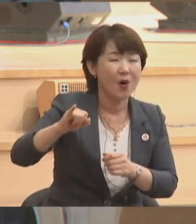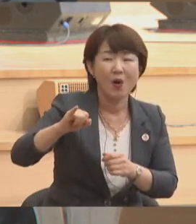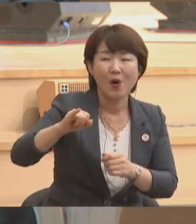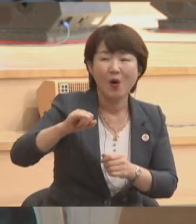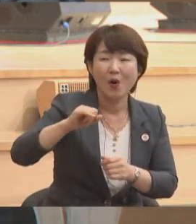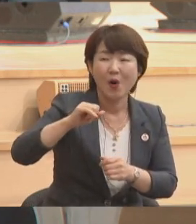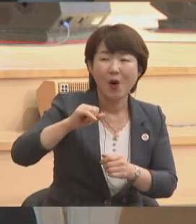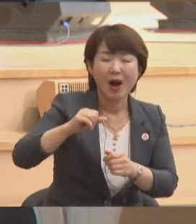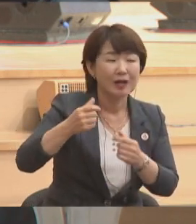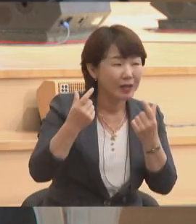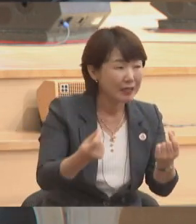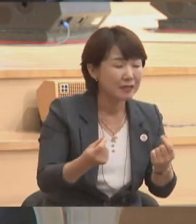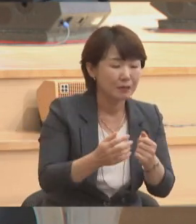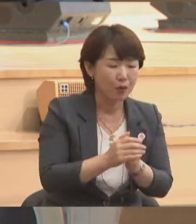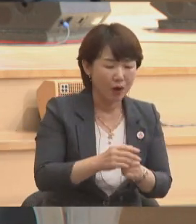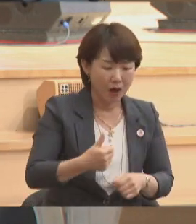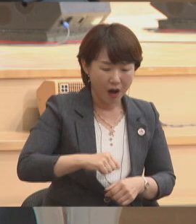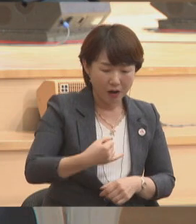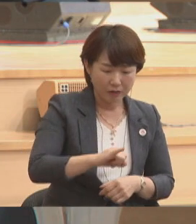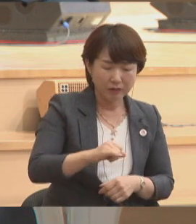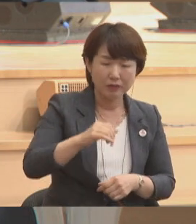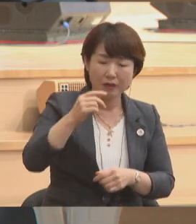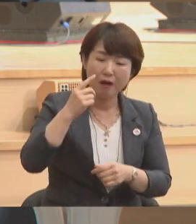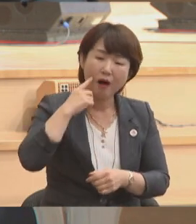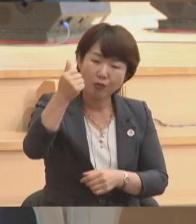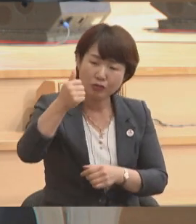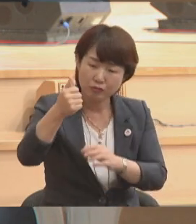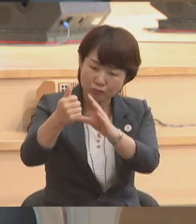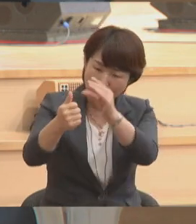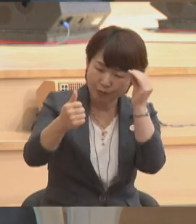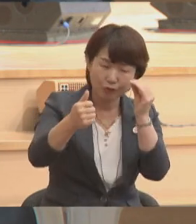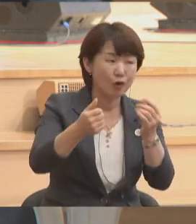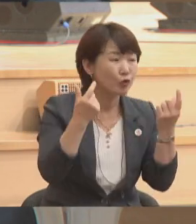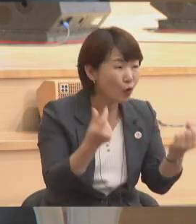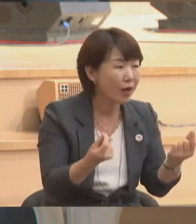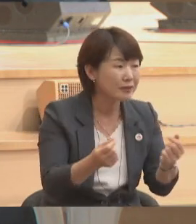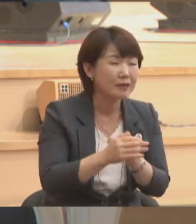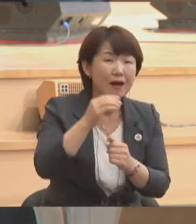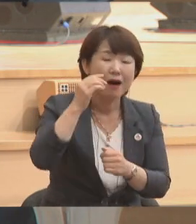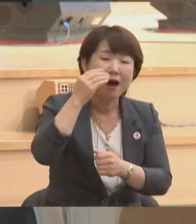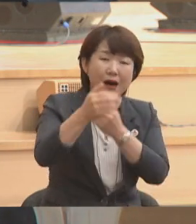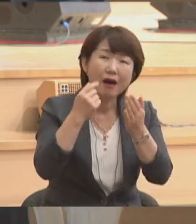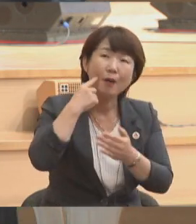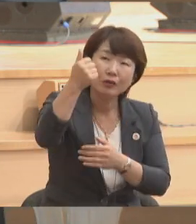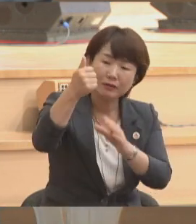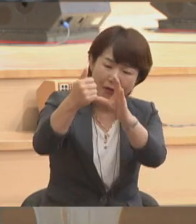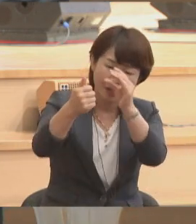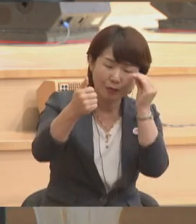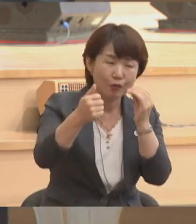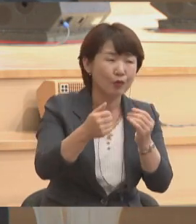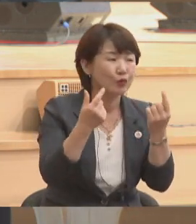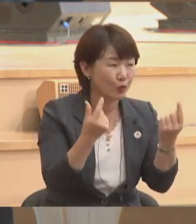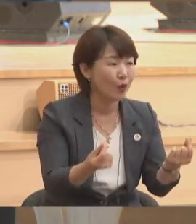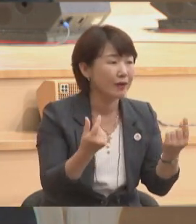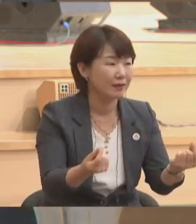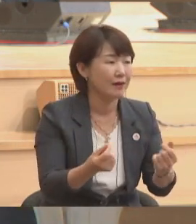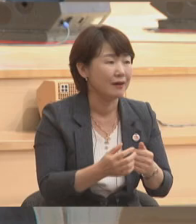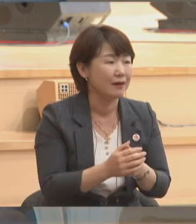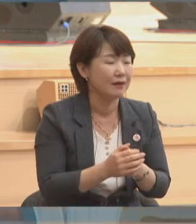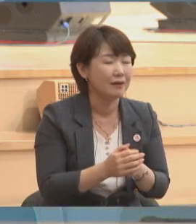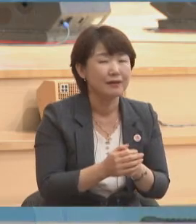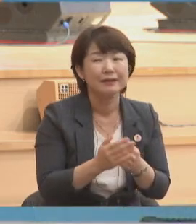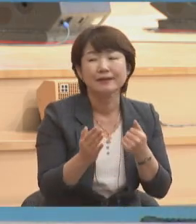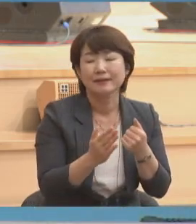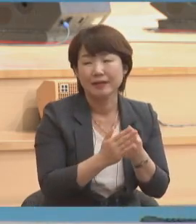자녀같이. 그러니까 자식이 아버지 닮듯이 그렇게 하나님 아버지를 닮아가는 건 당연하다.